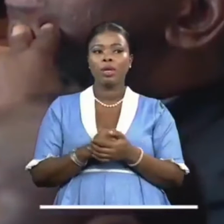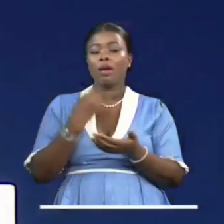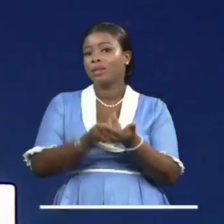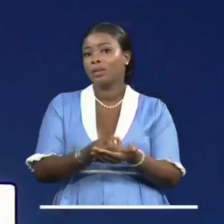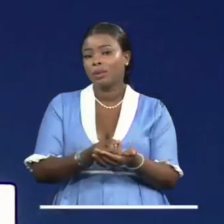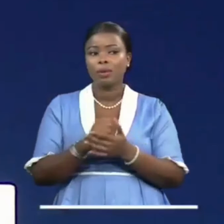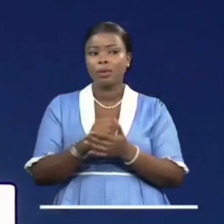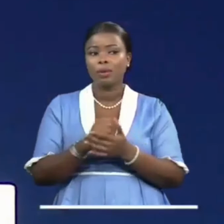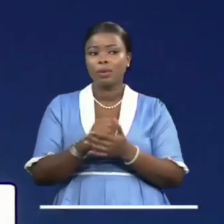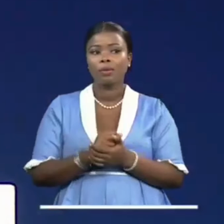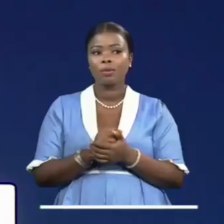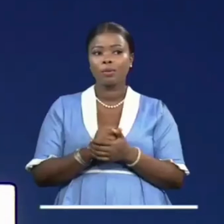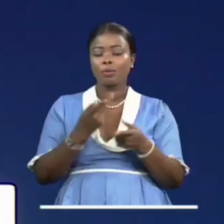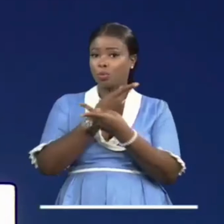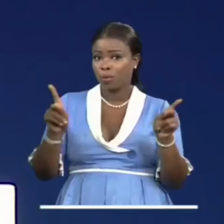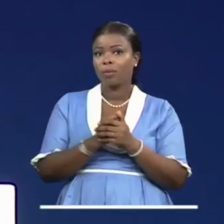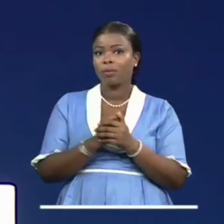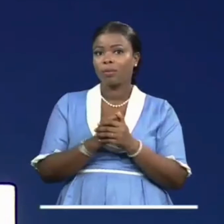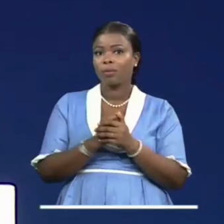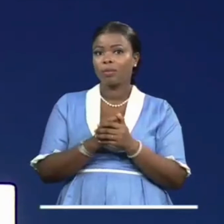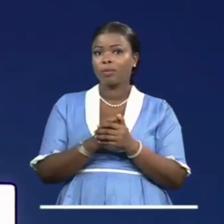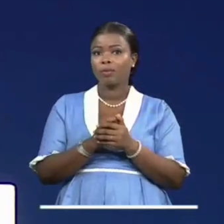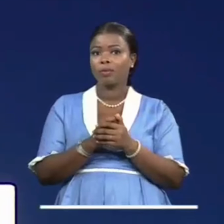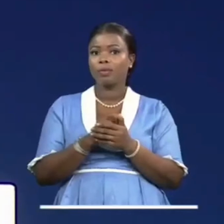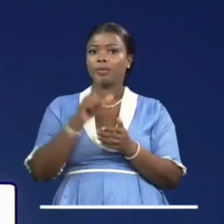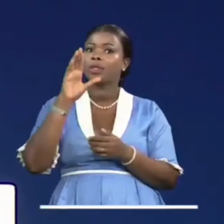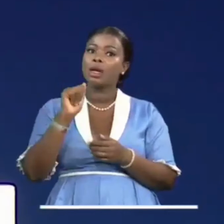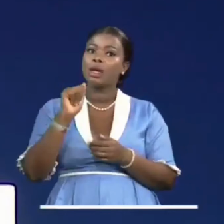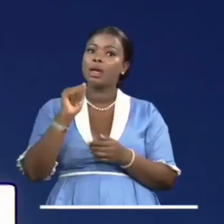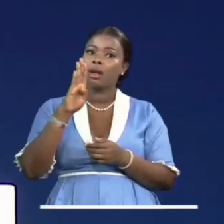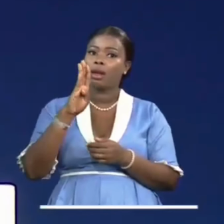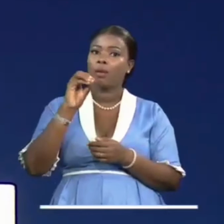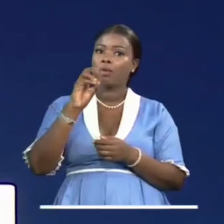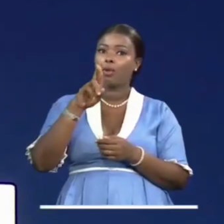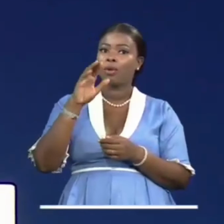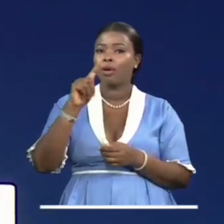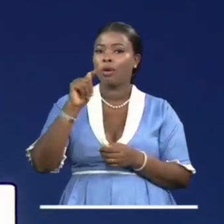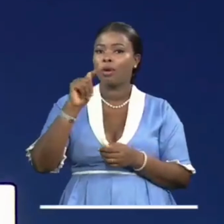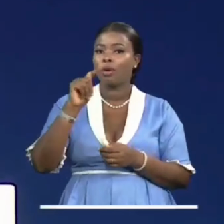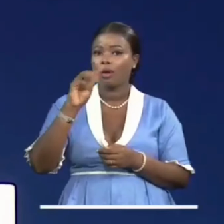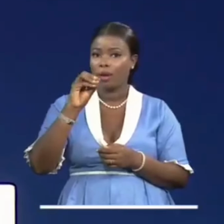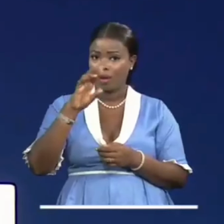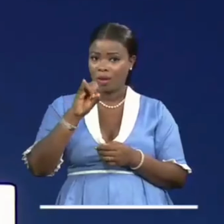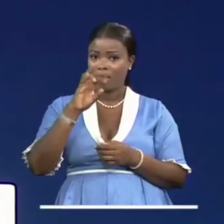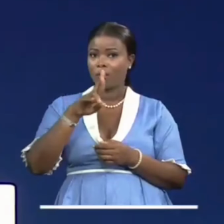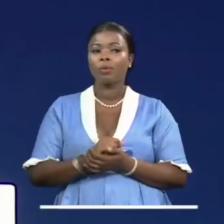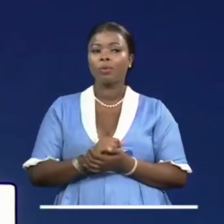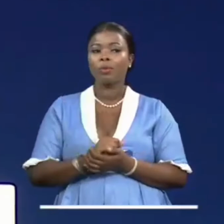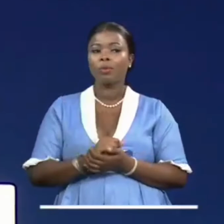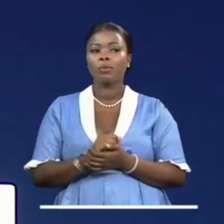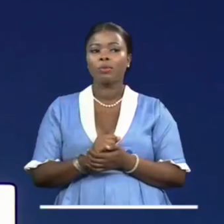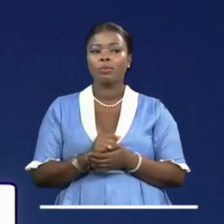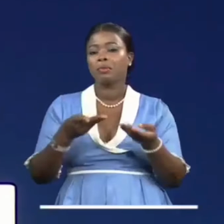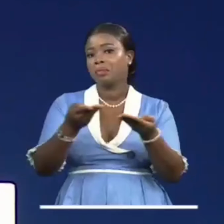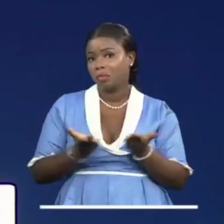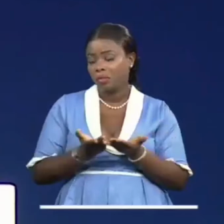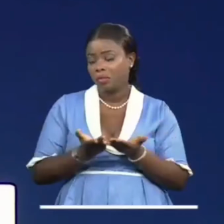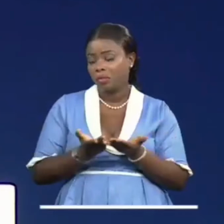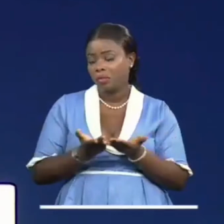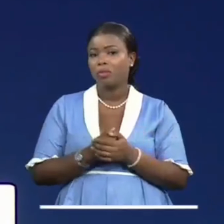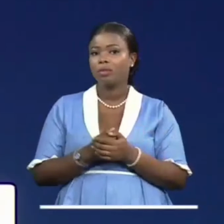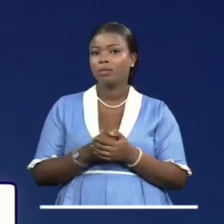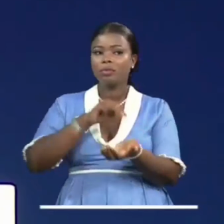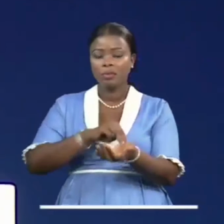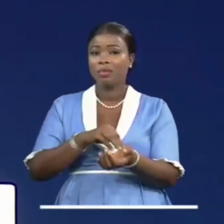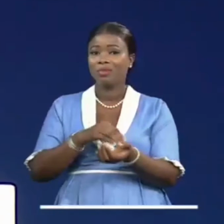avec la mise en place de laboratoire dans les dans 10 régions du pays parce que nous savons bien que le plateau médical n'est pas aussi relevé que ça au niveau à